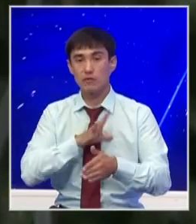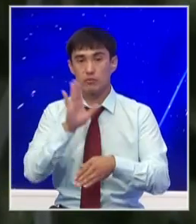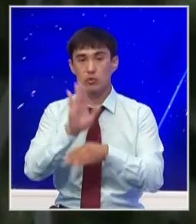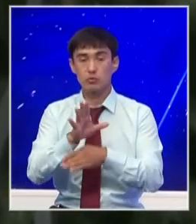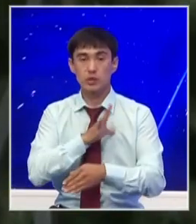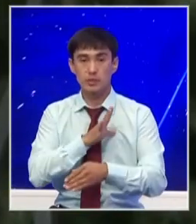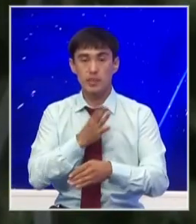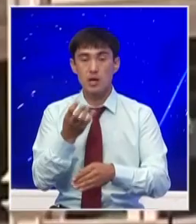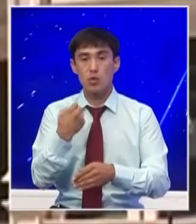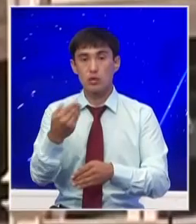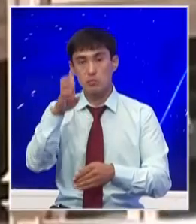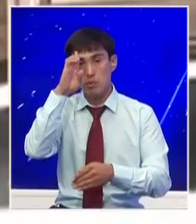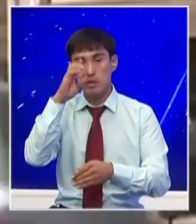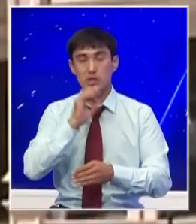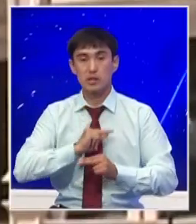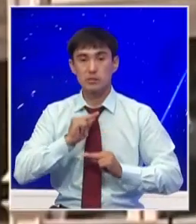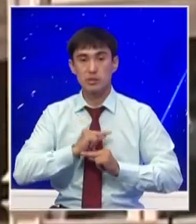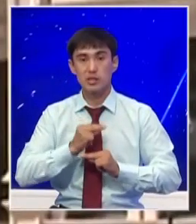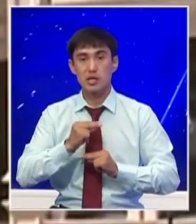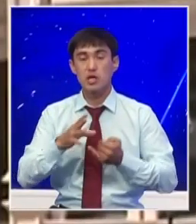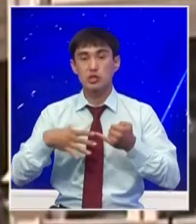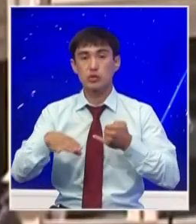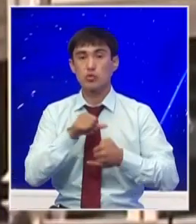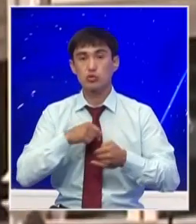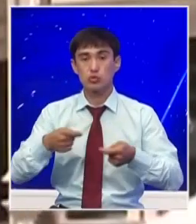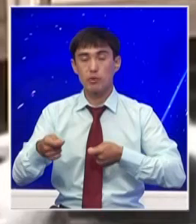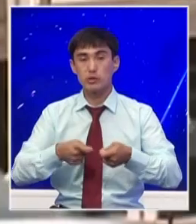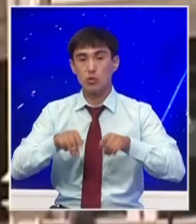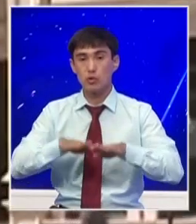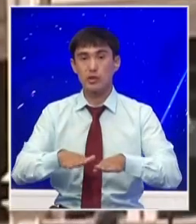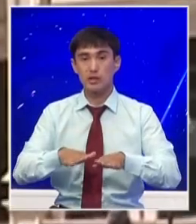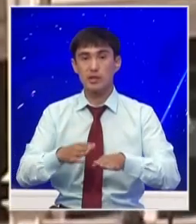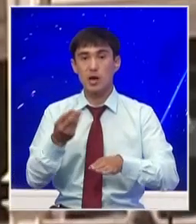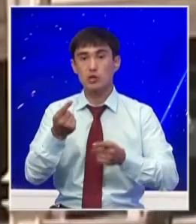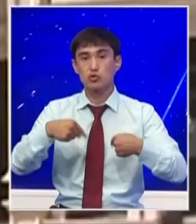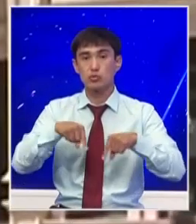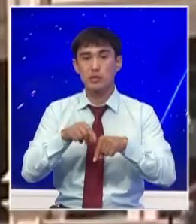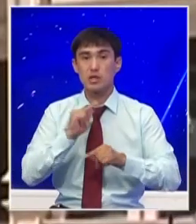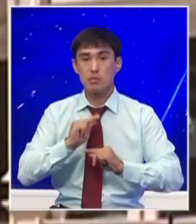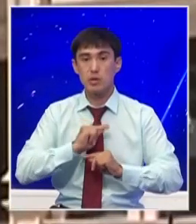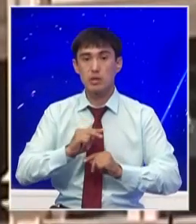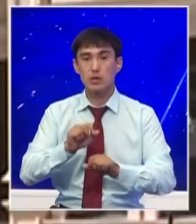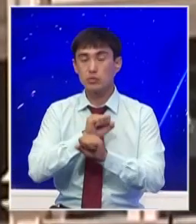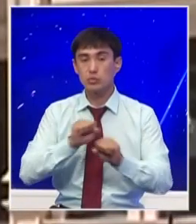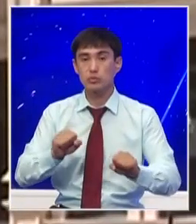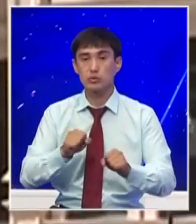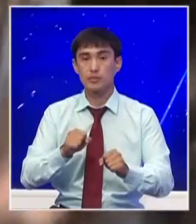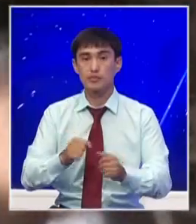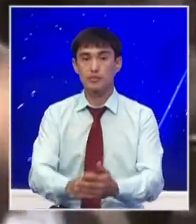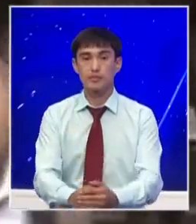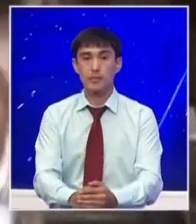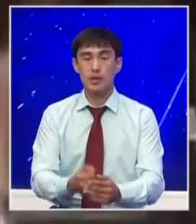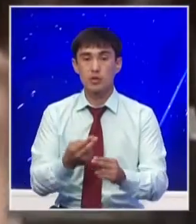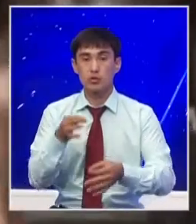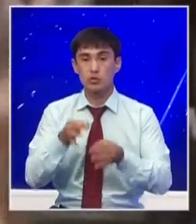шығарды. Сондай-ақ олар мемлекеттік қызметте, жергілікті өзін-өзі басқару орындарында, қаржы ұйымдарында еңбек ету құқығынан өмір бойына айырылды.